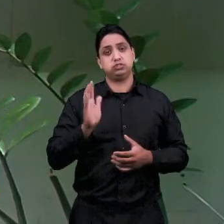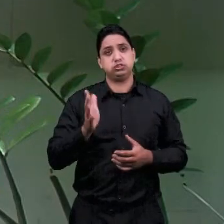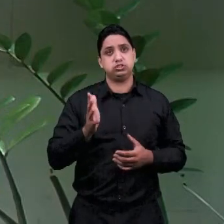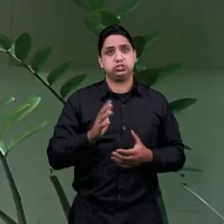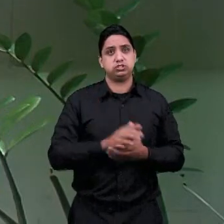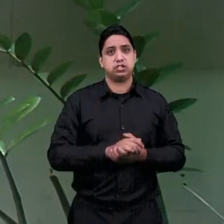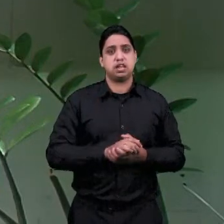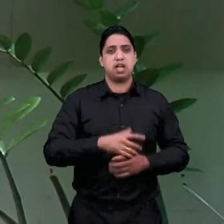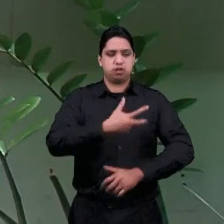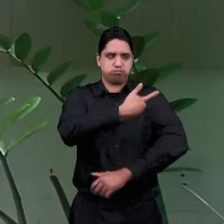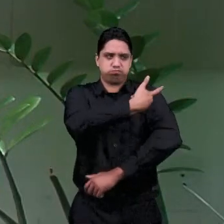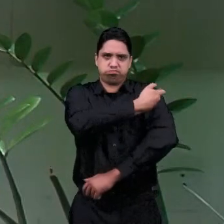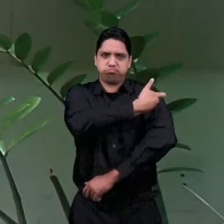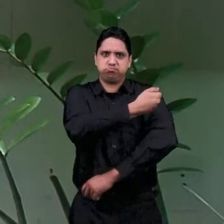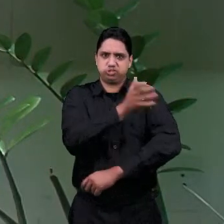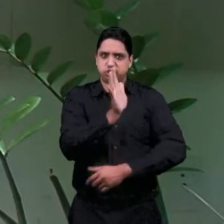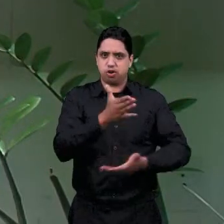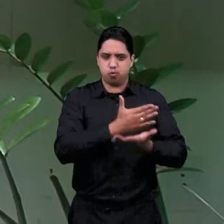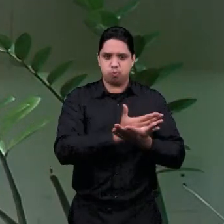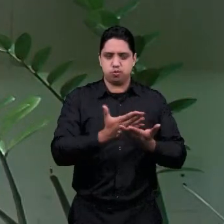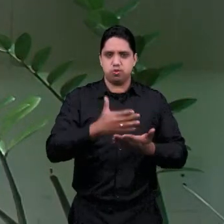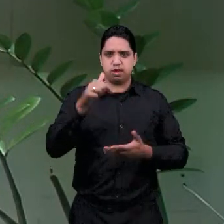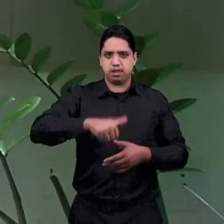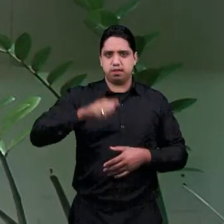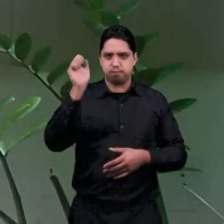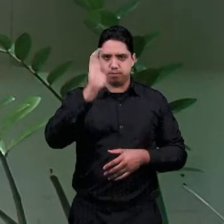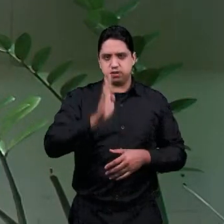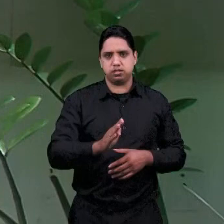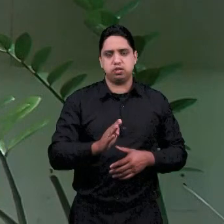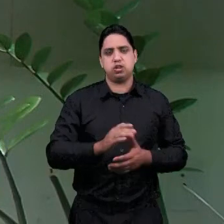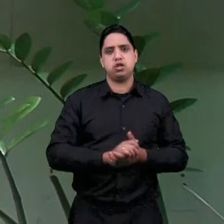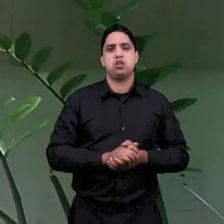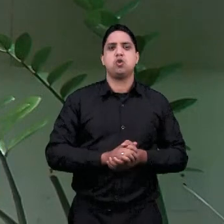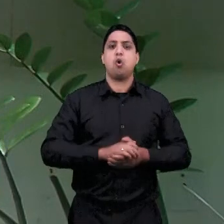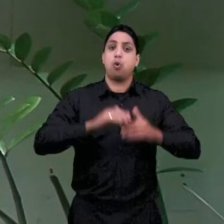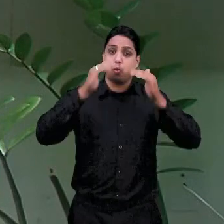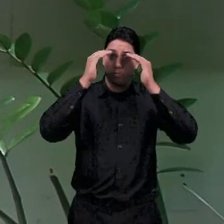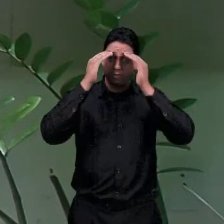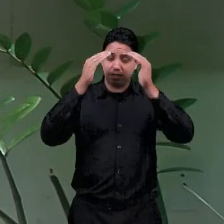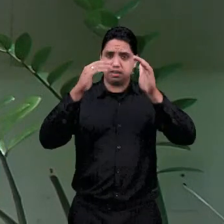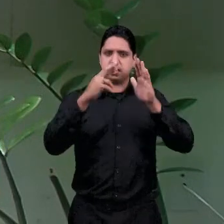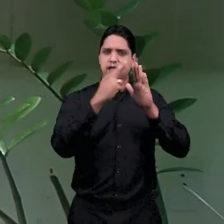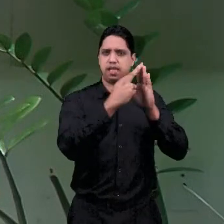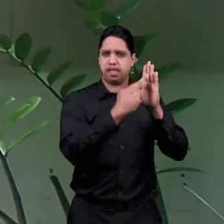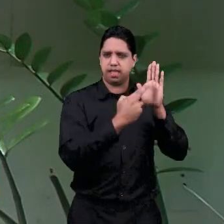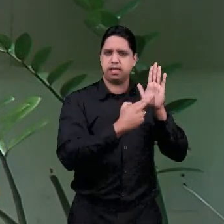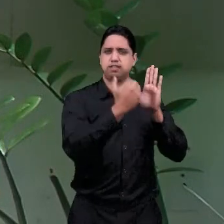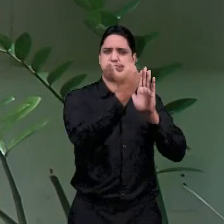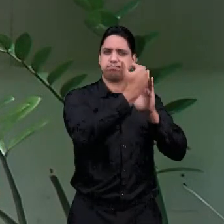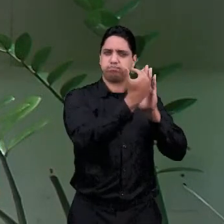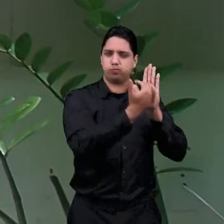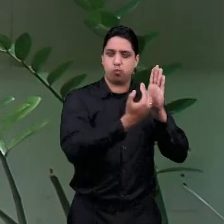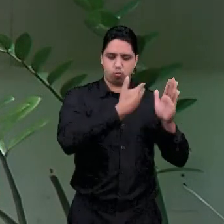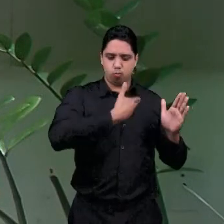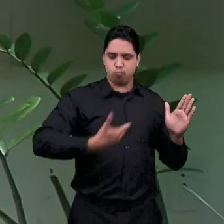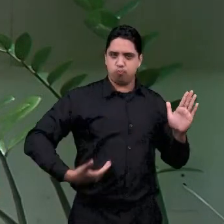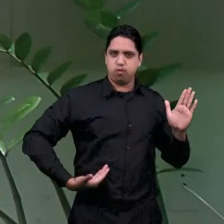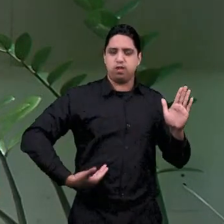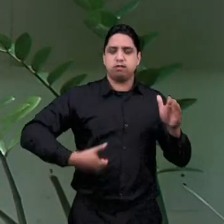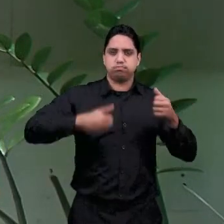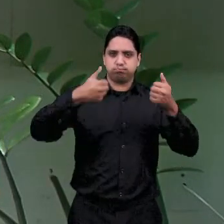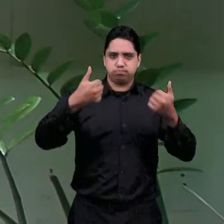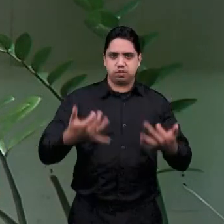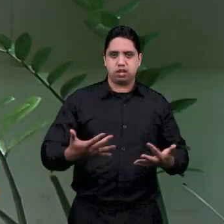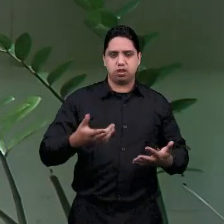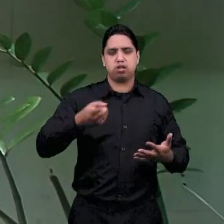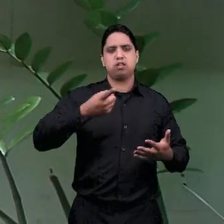devant des vaccins maintenant. Recherchez en fonction de ce qu'est la règle